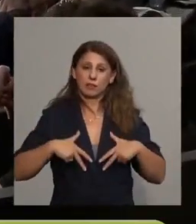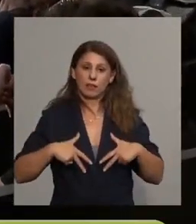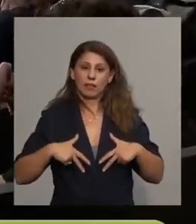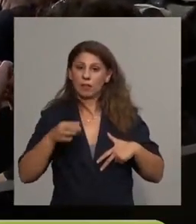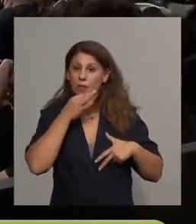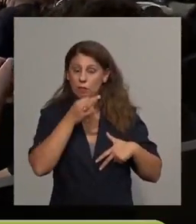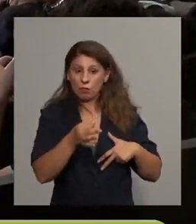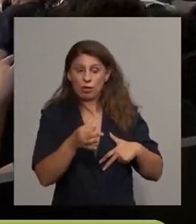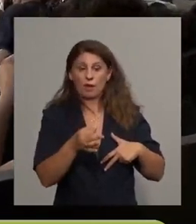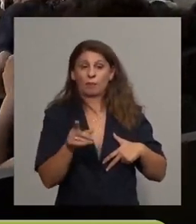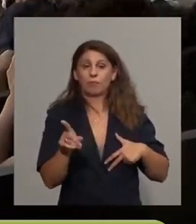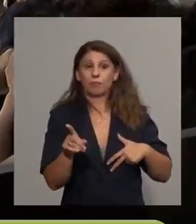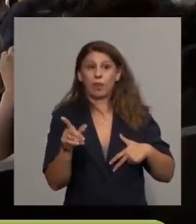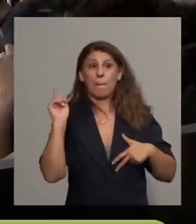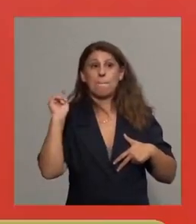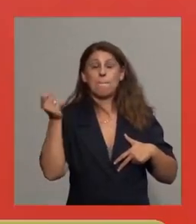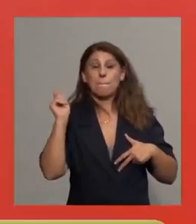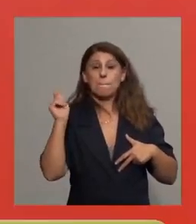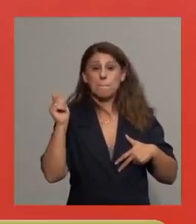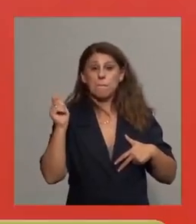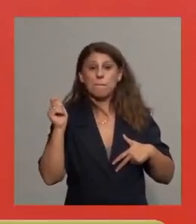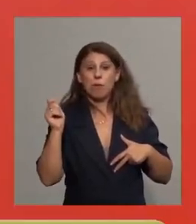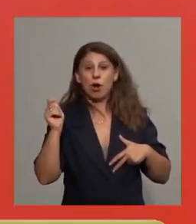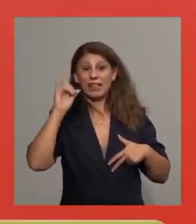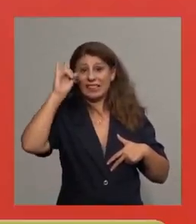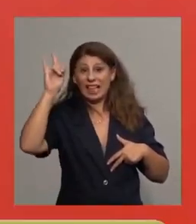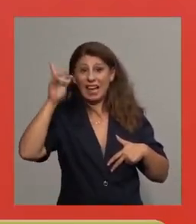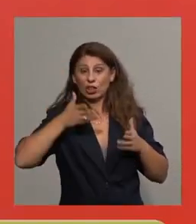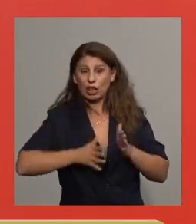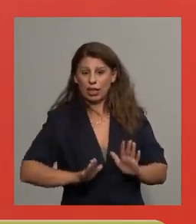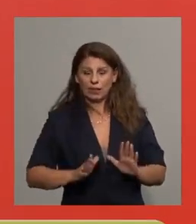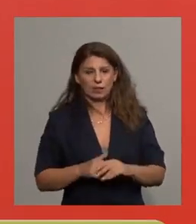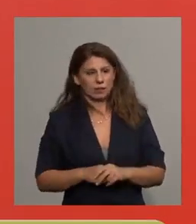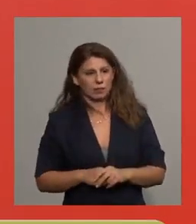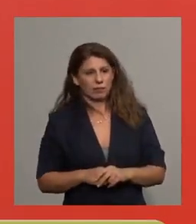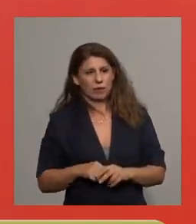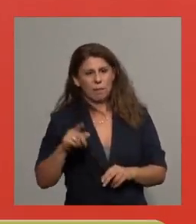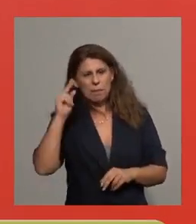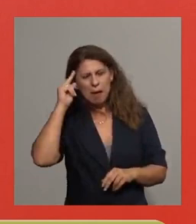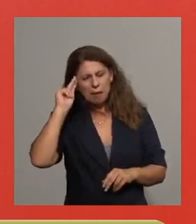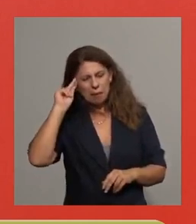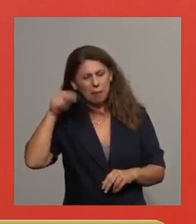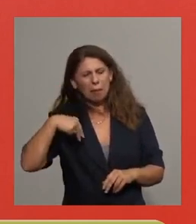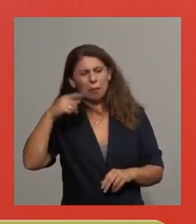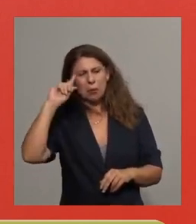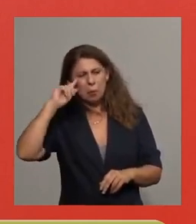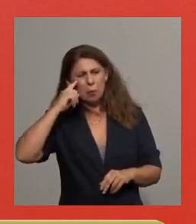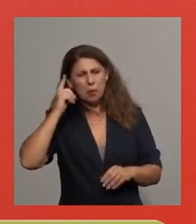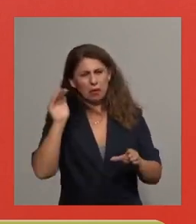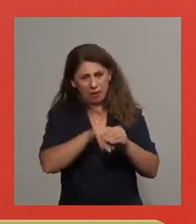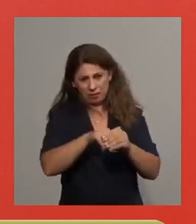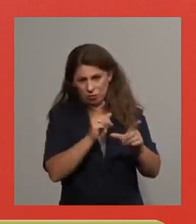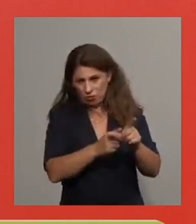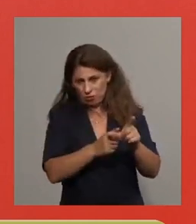την χαρακτήρισε ως πολιτική τερατογένεση, χώνοντας με κουτοπονηριά μέσα και το